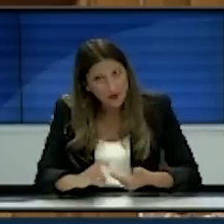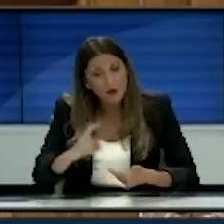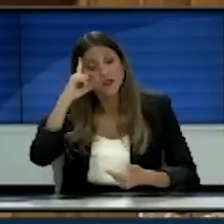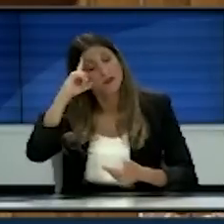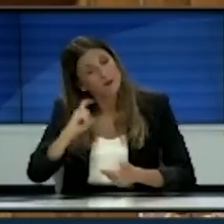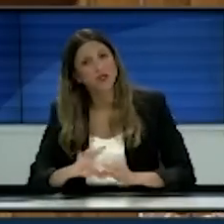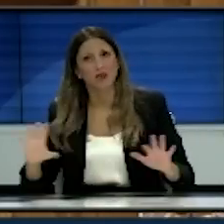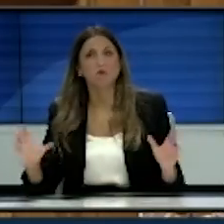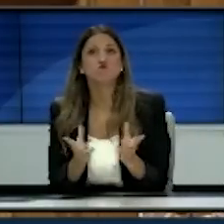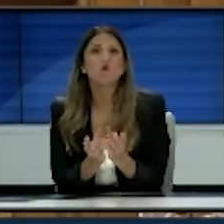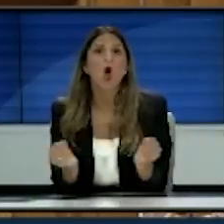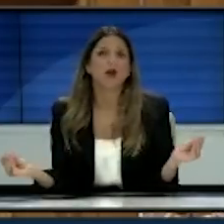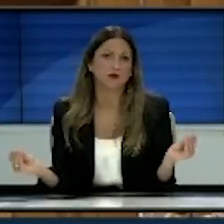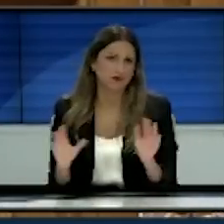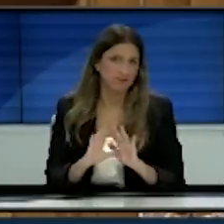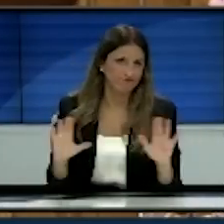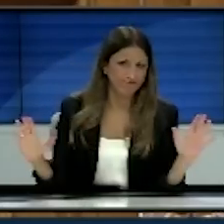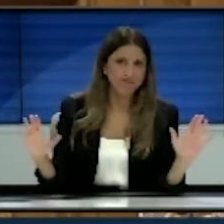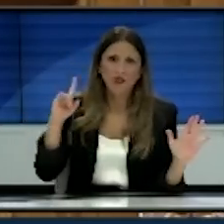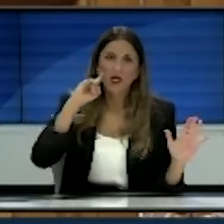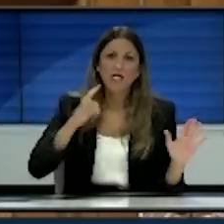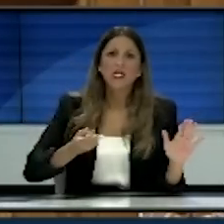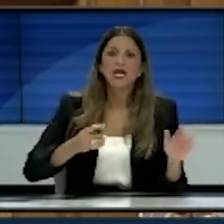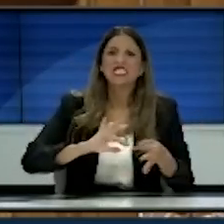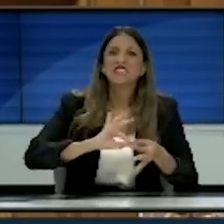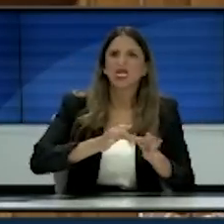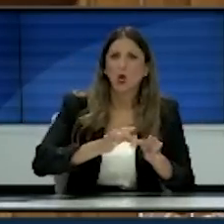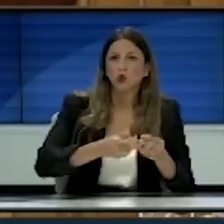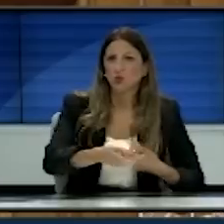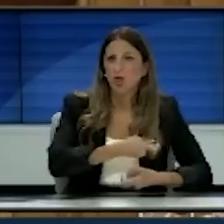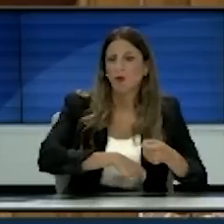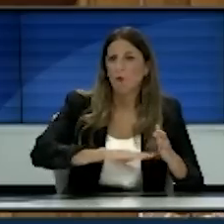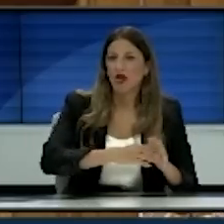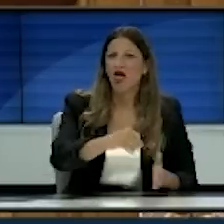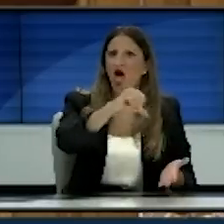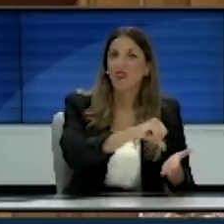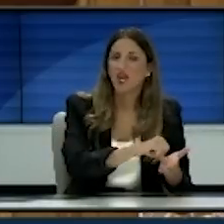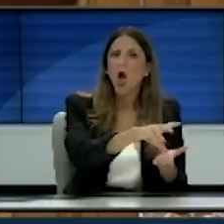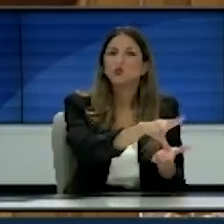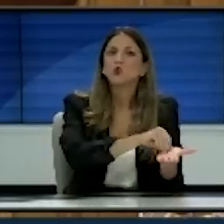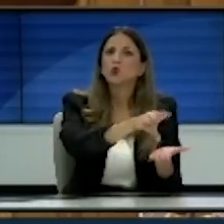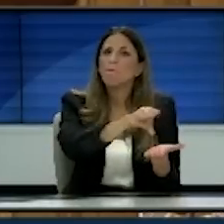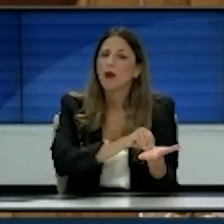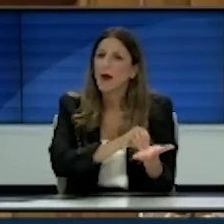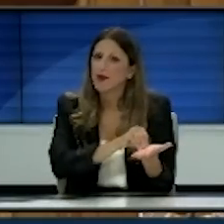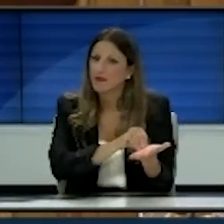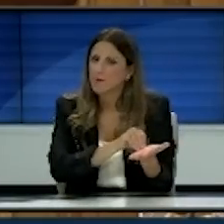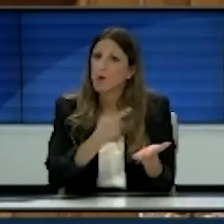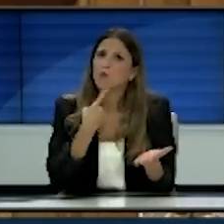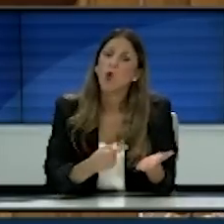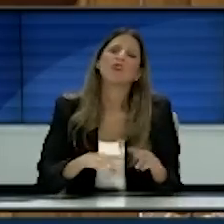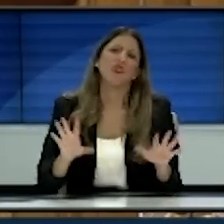εμείς. Πάρα πολλές είναι. Κάποιες από το Σύλλογο Εμποροϋπαλλήλων Αθήνας εδώ, σε σούπερ μάρκετ. Να μην πω ποιο